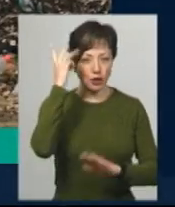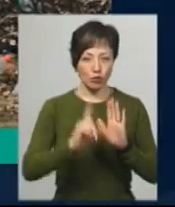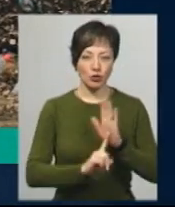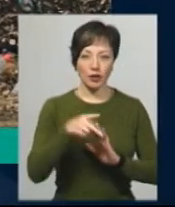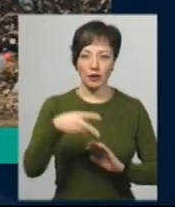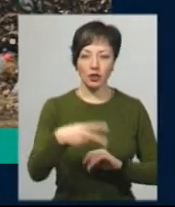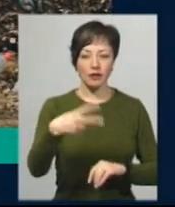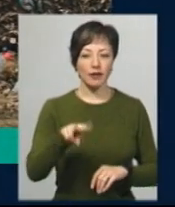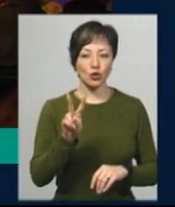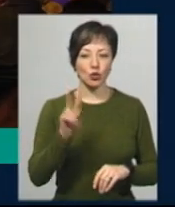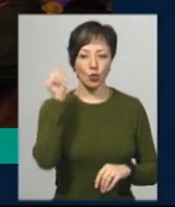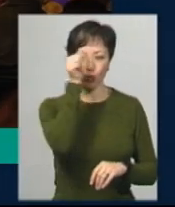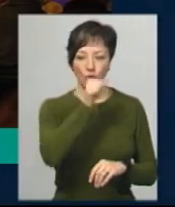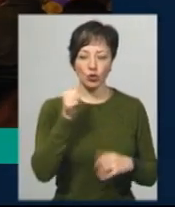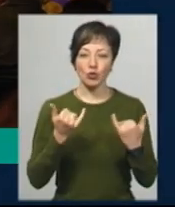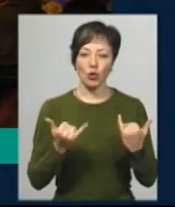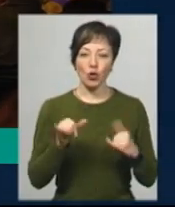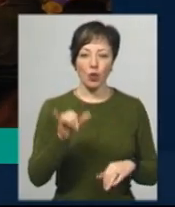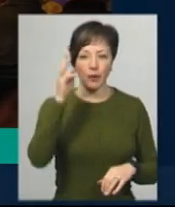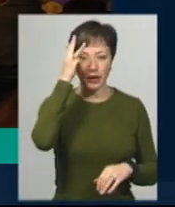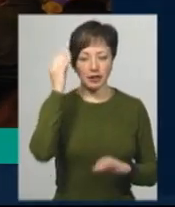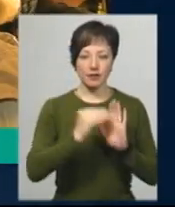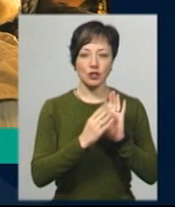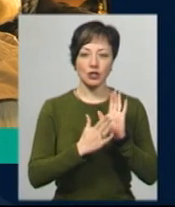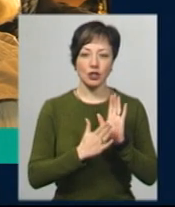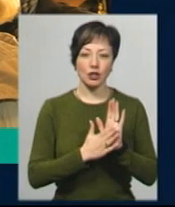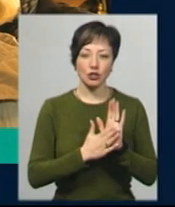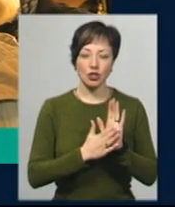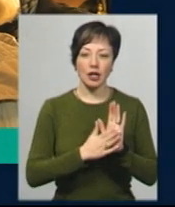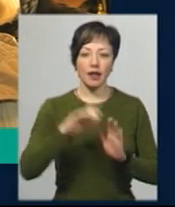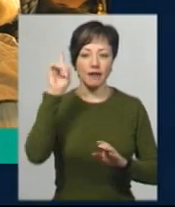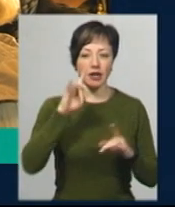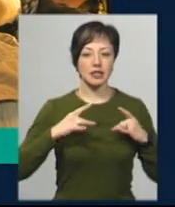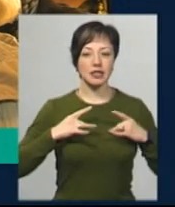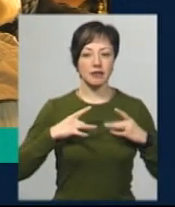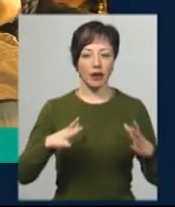у 2022 році. Сьогодні у Хмельницькому відзначили Пурім – єврейське свято.